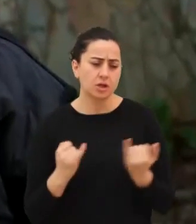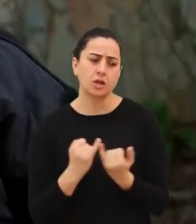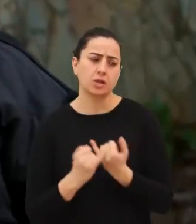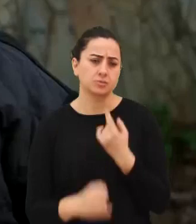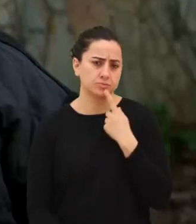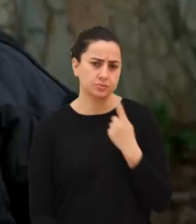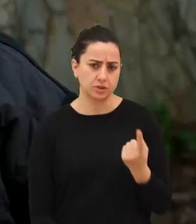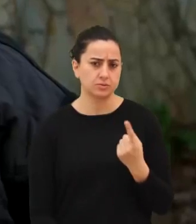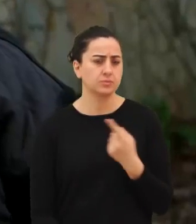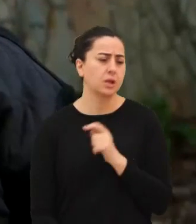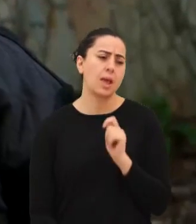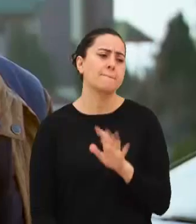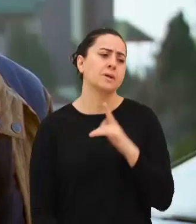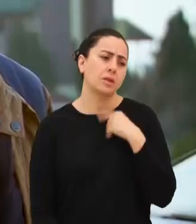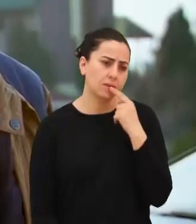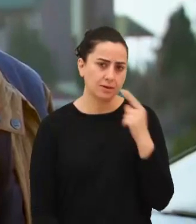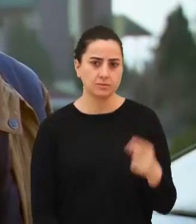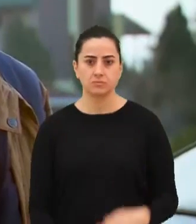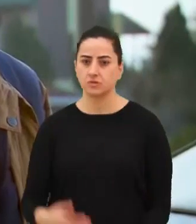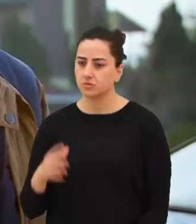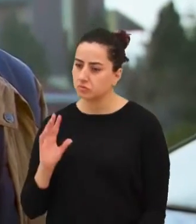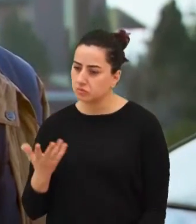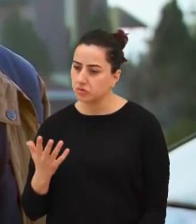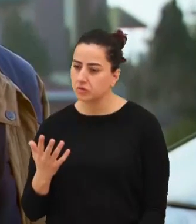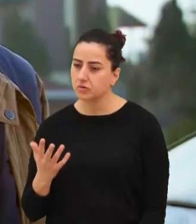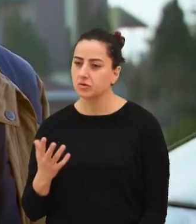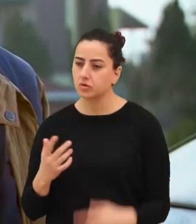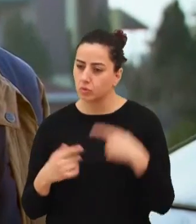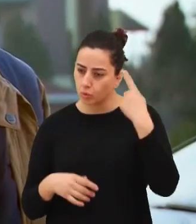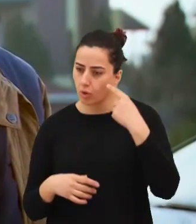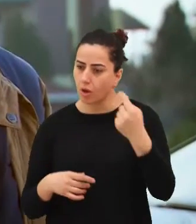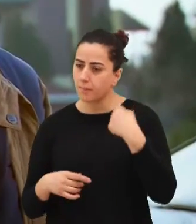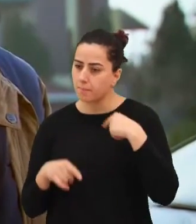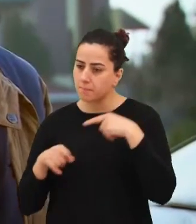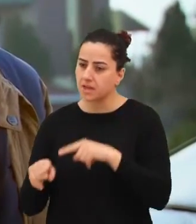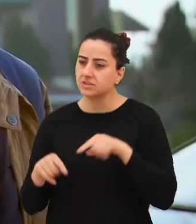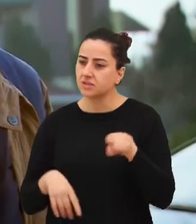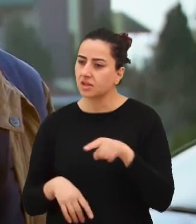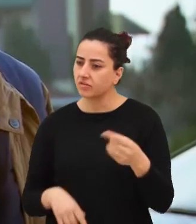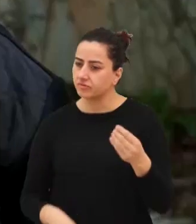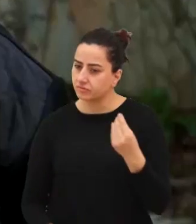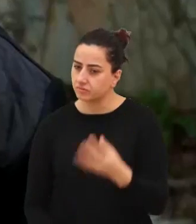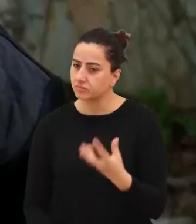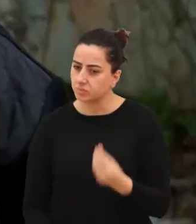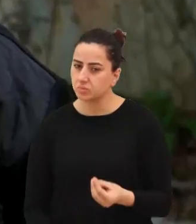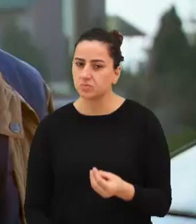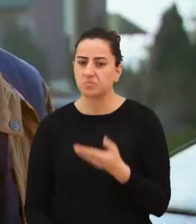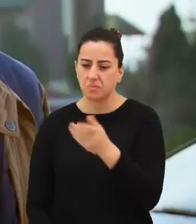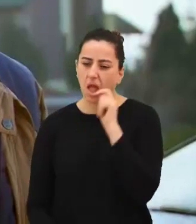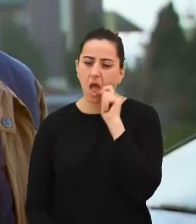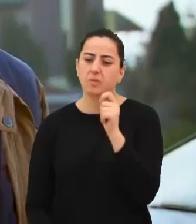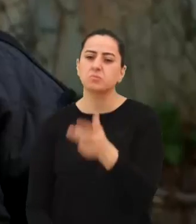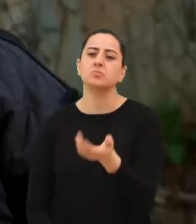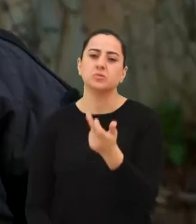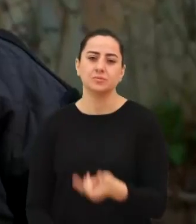dedim. Böyle şeyler yapmaz dedim. Vay be. Demek Rüyam peşime adam taktı ha. Gerçi sen adamdan sayılmazsın